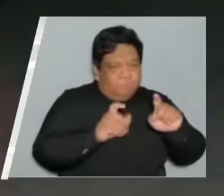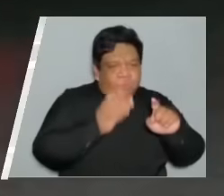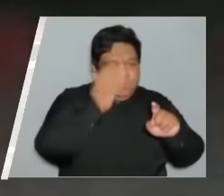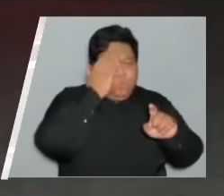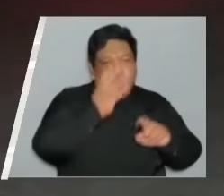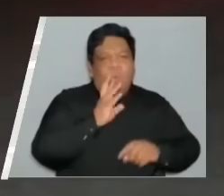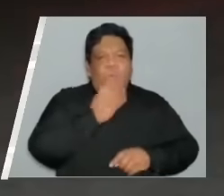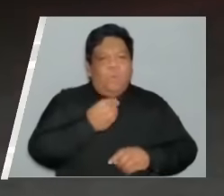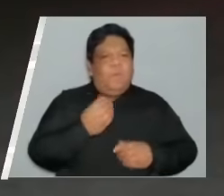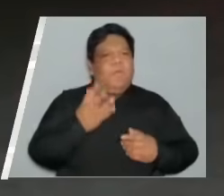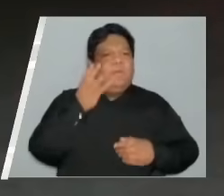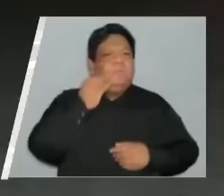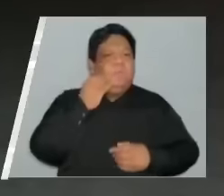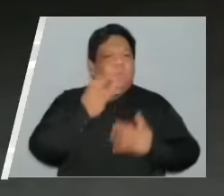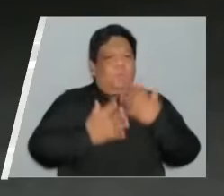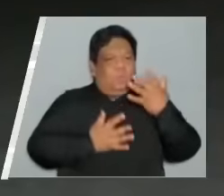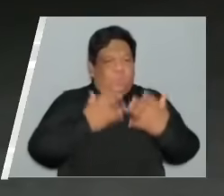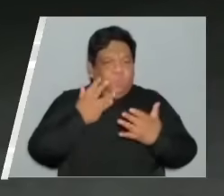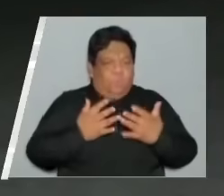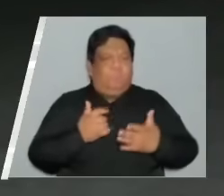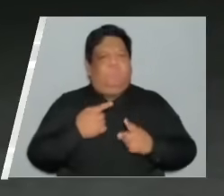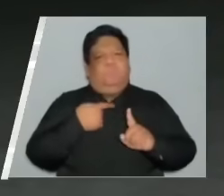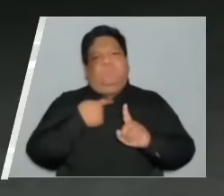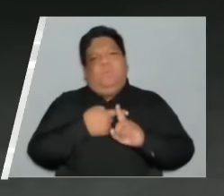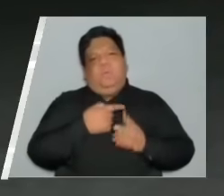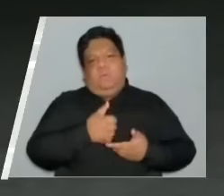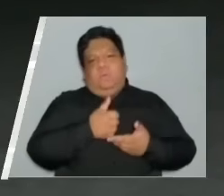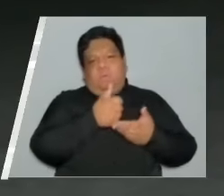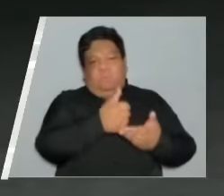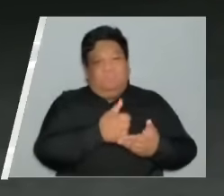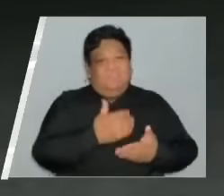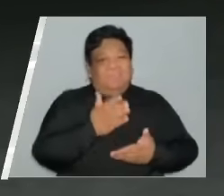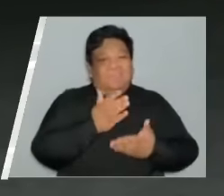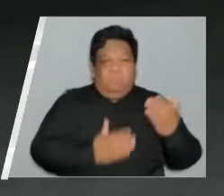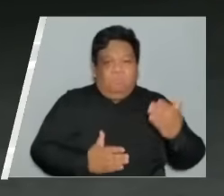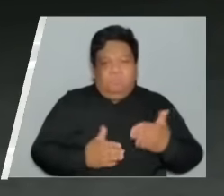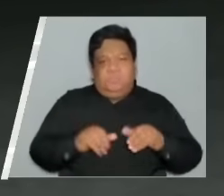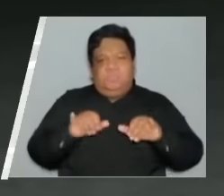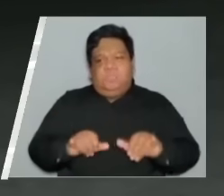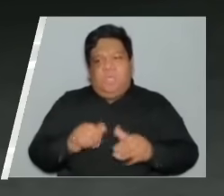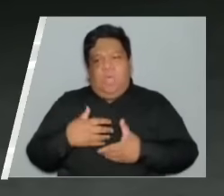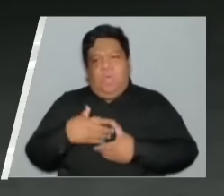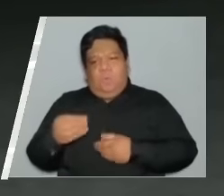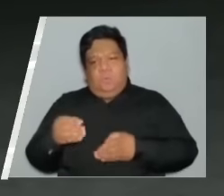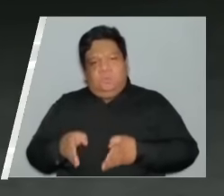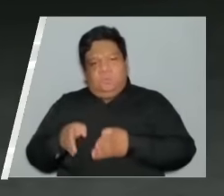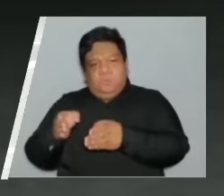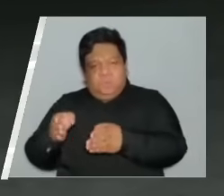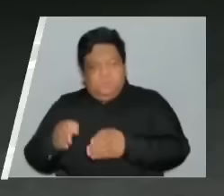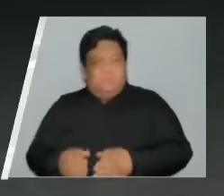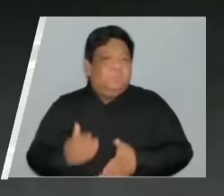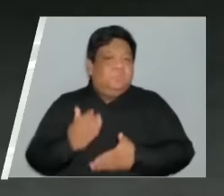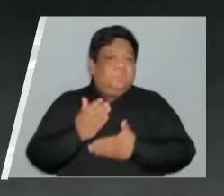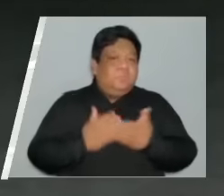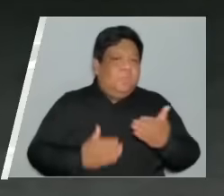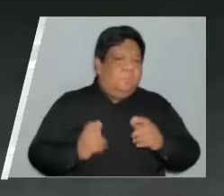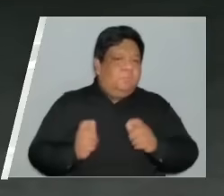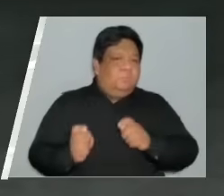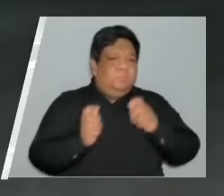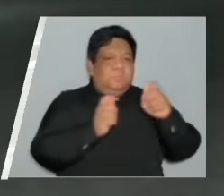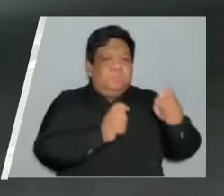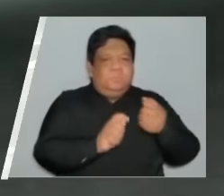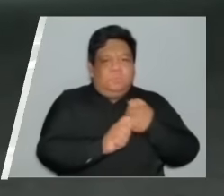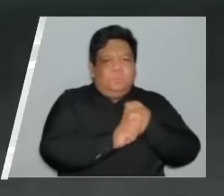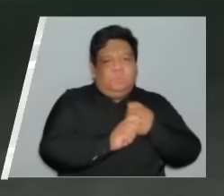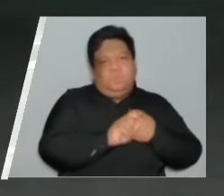ng tulong. May ilang nasunugang pinili sa tabing kalsada manatili at habang ang iba naman ay manunuluyang pansamantala sa ilang kaanak.